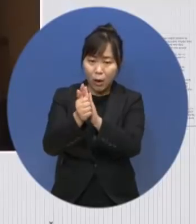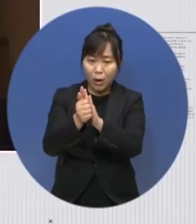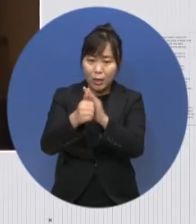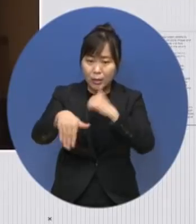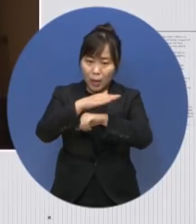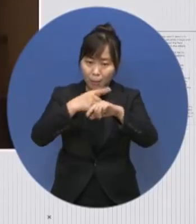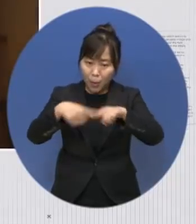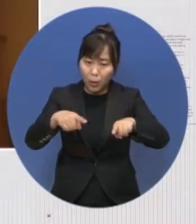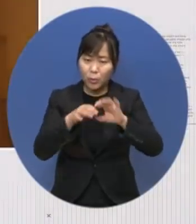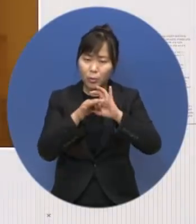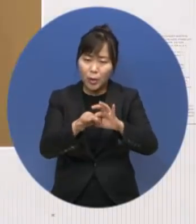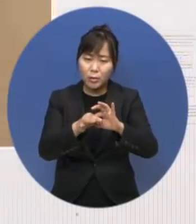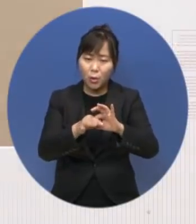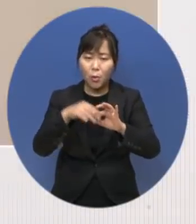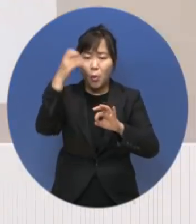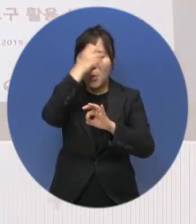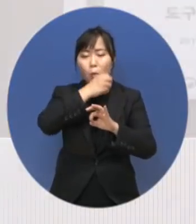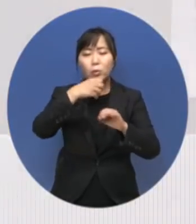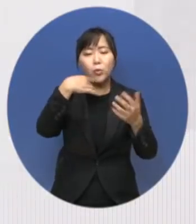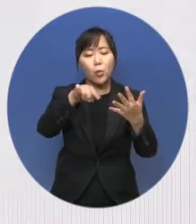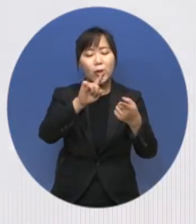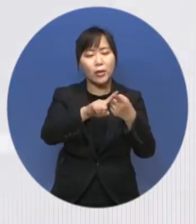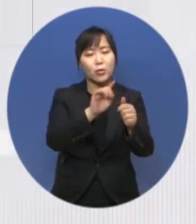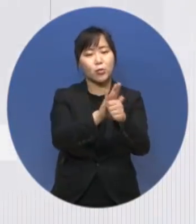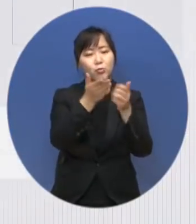실태평가를 통하여 고등교육을 지원합니다.